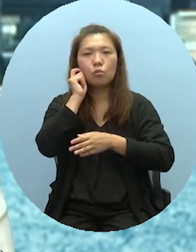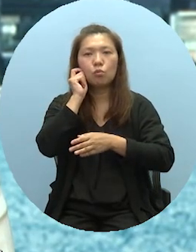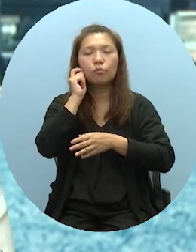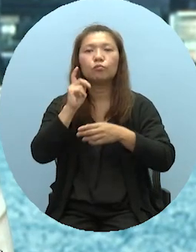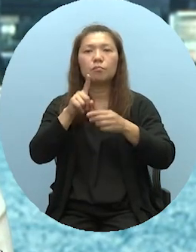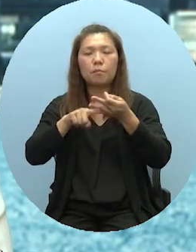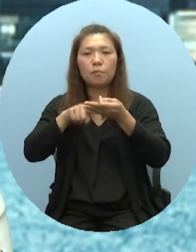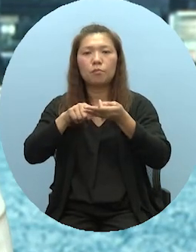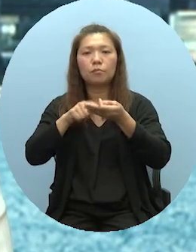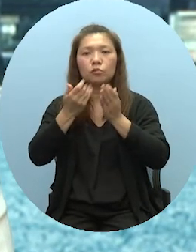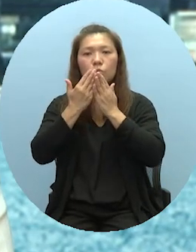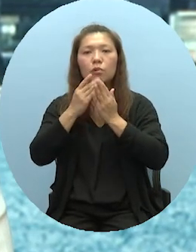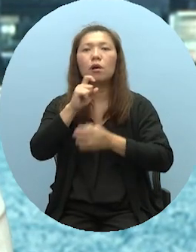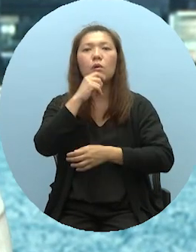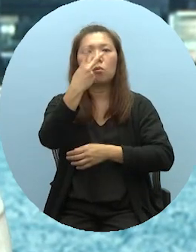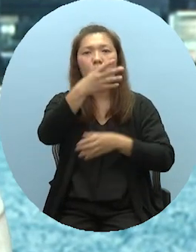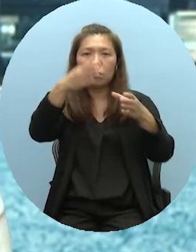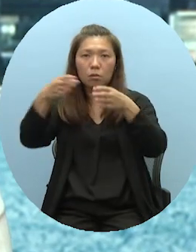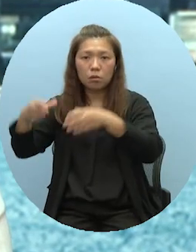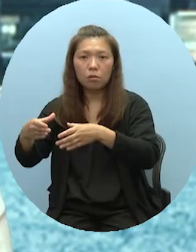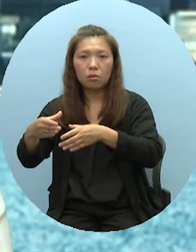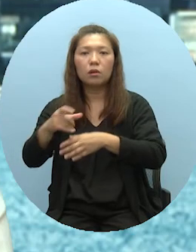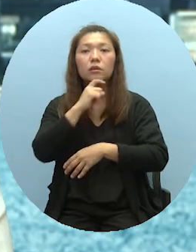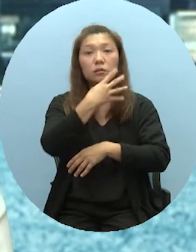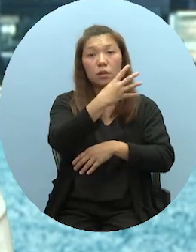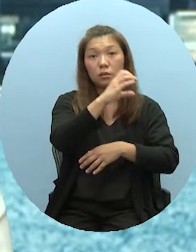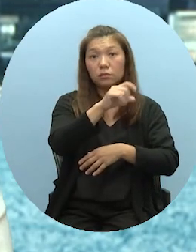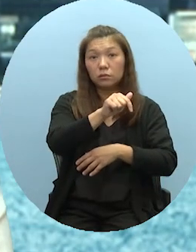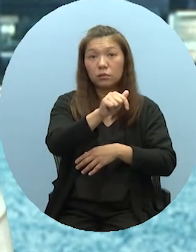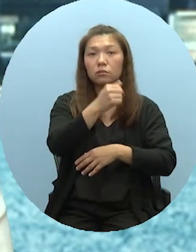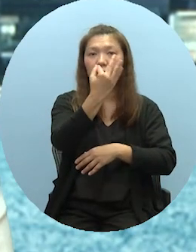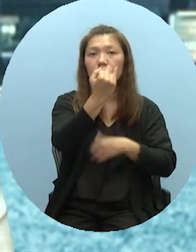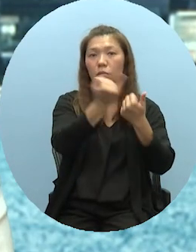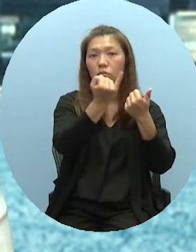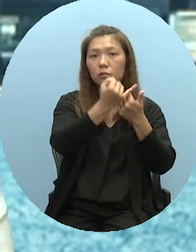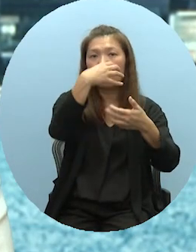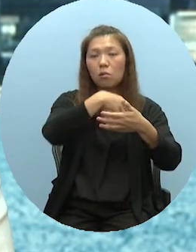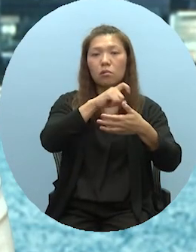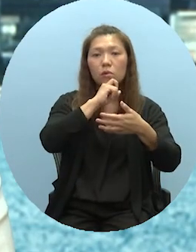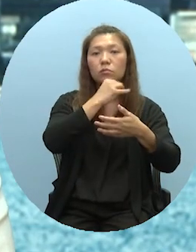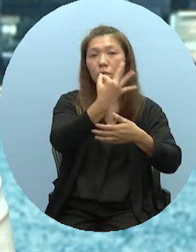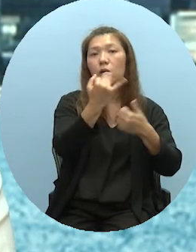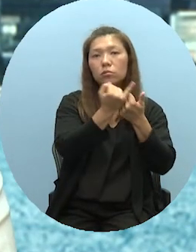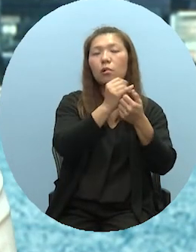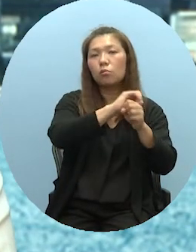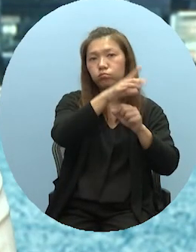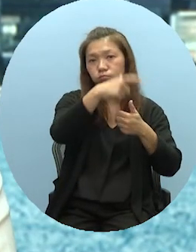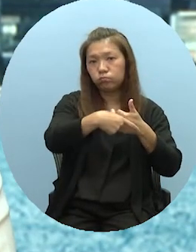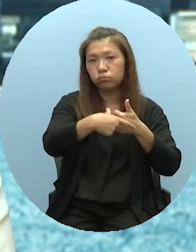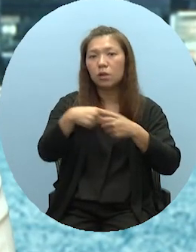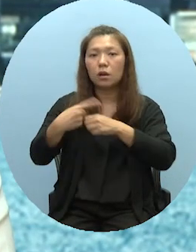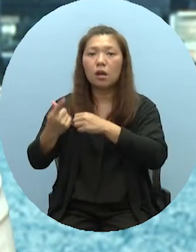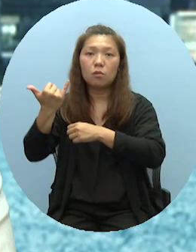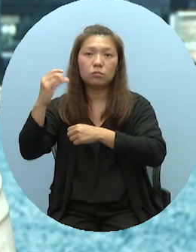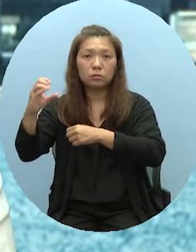學咧，就係有2班嘅，一班係4C 就30個學生，咁其中有3個確診啦。另外